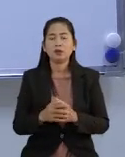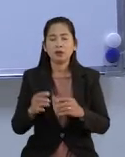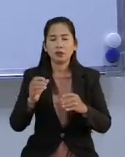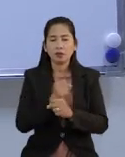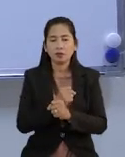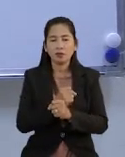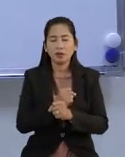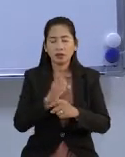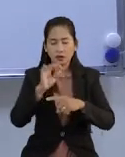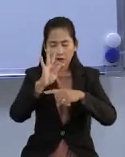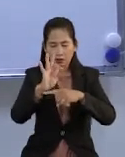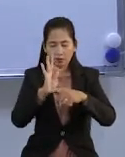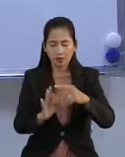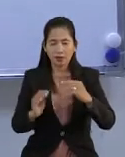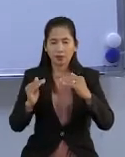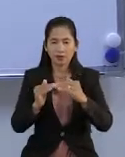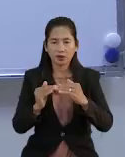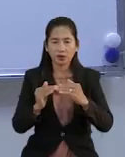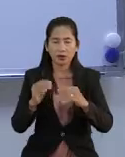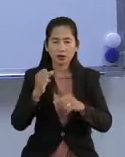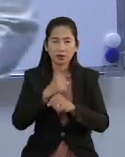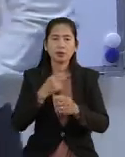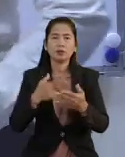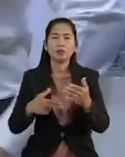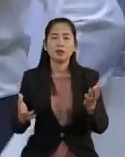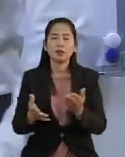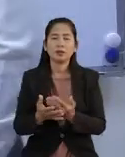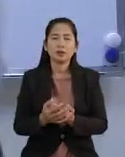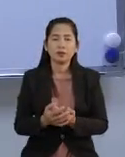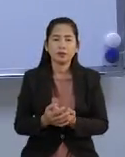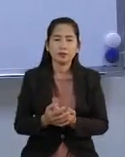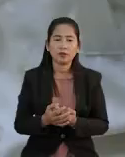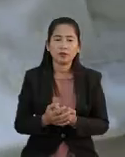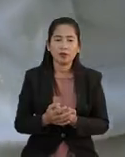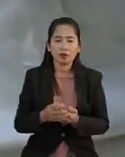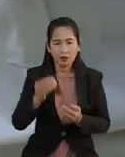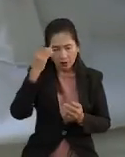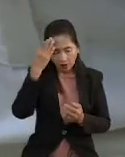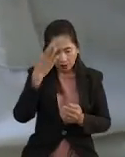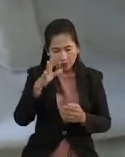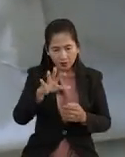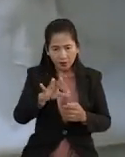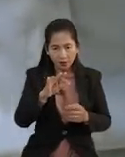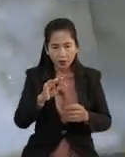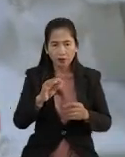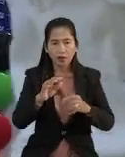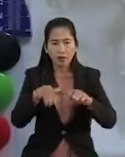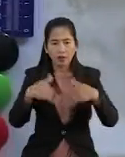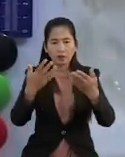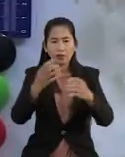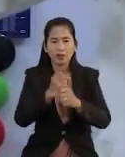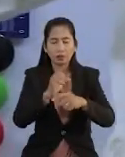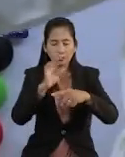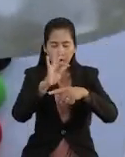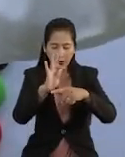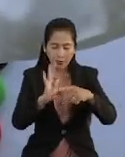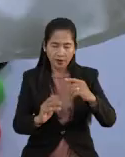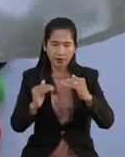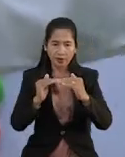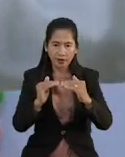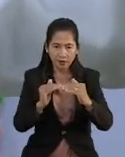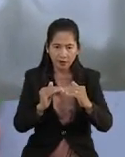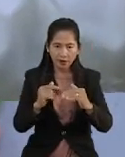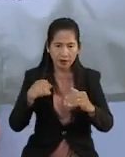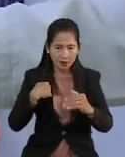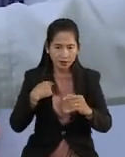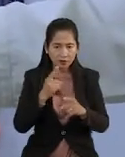rộp, ở ba nơi bảo phía xa mạc nế, ta dân trời thu định đầy. Chẳng đi phải nhát, đàm bấy rộp, ở ba nơi bảo phía xa mạc